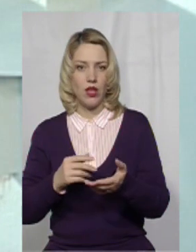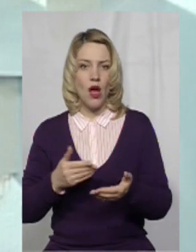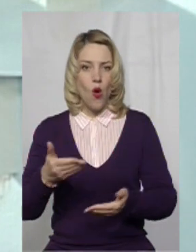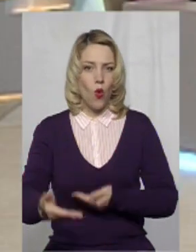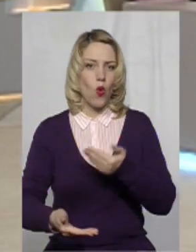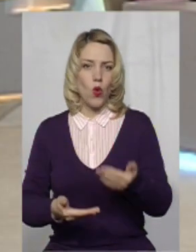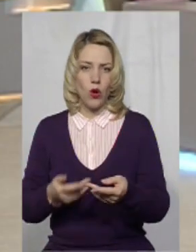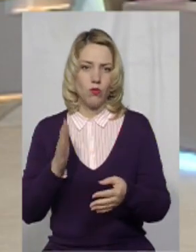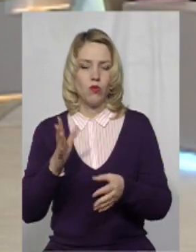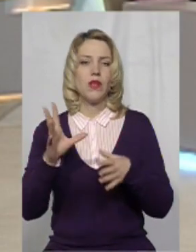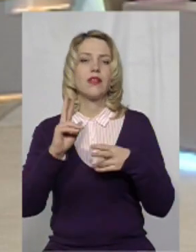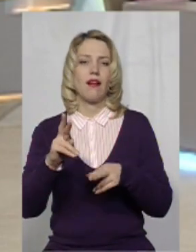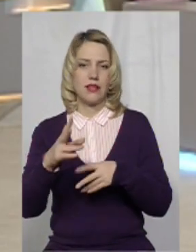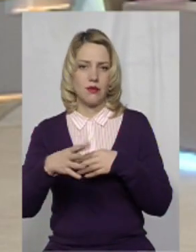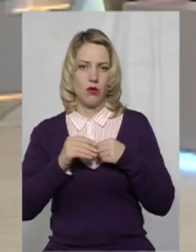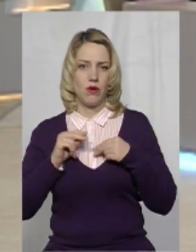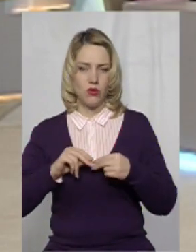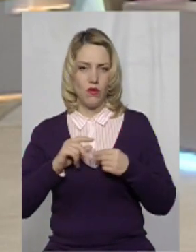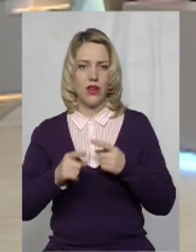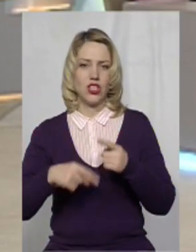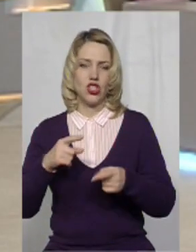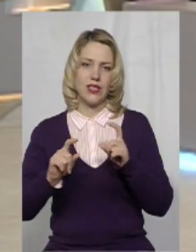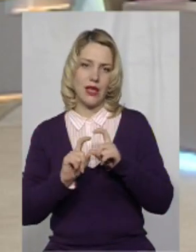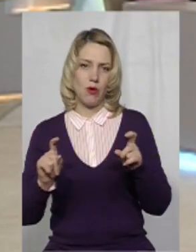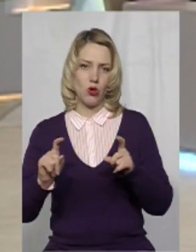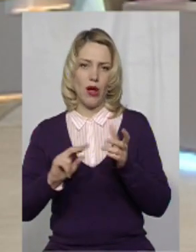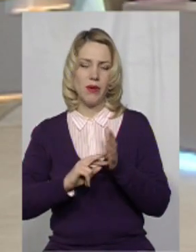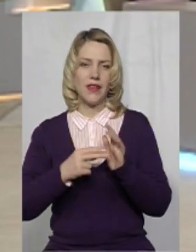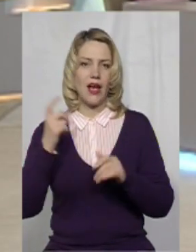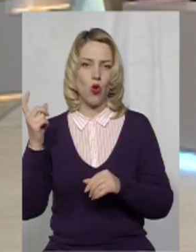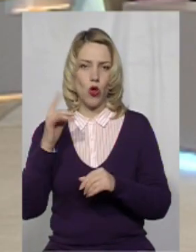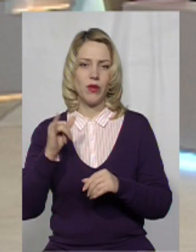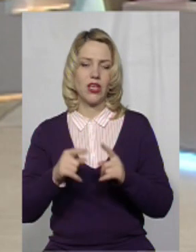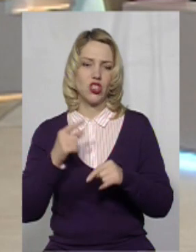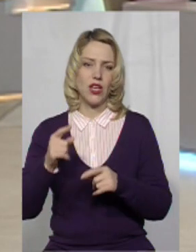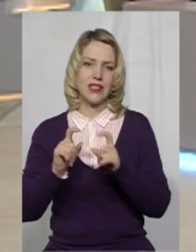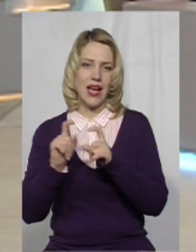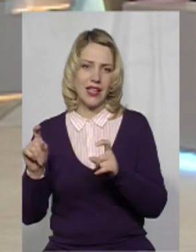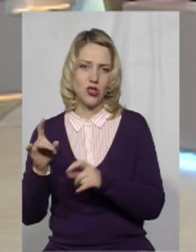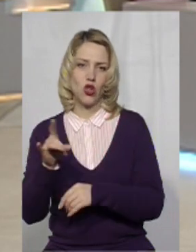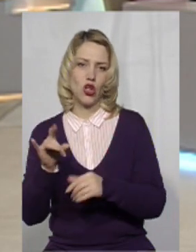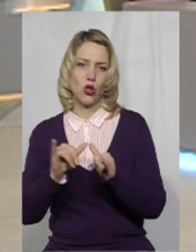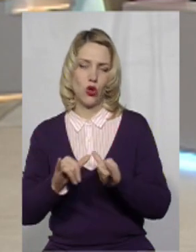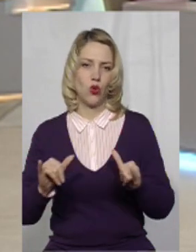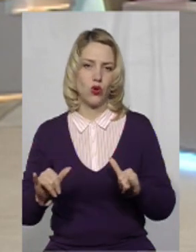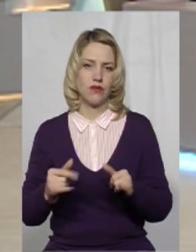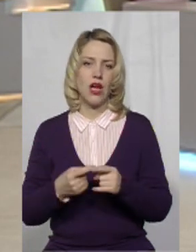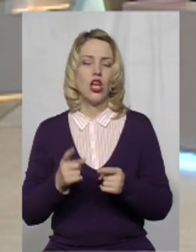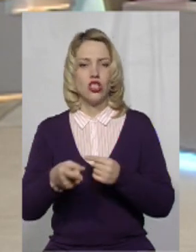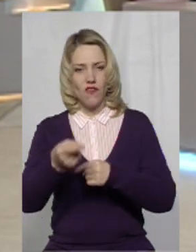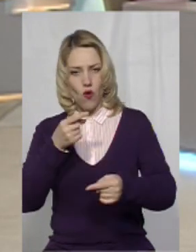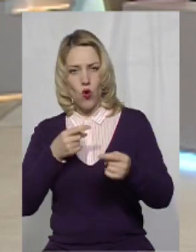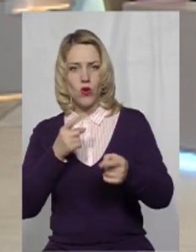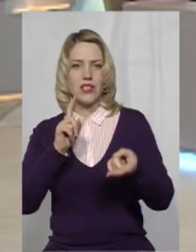ними співпрацювати. Ми будемо далі співпрацювати як і через департамент економіки, так і через агенцію регіонального розвитку. Тобто зворотній